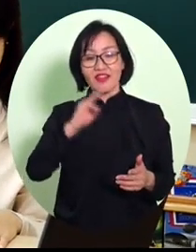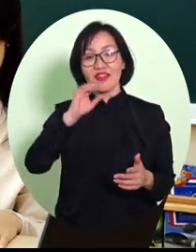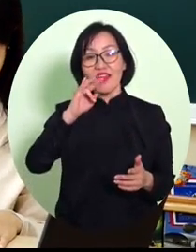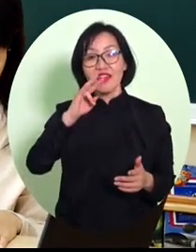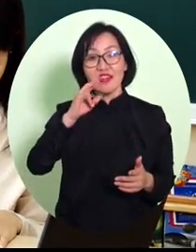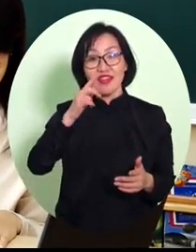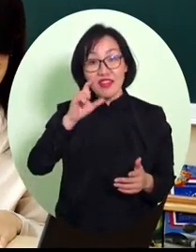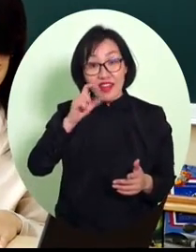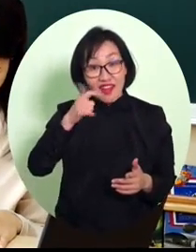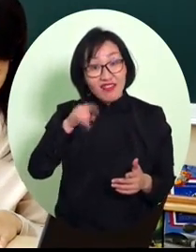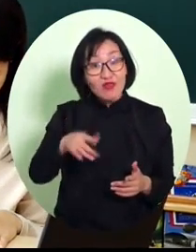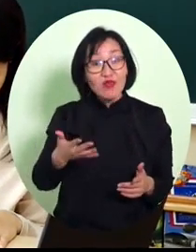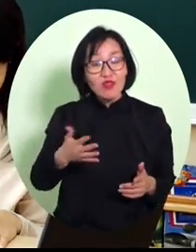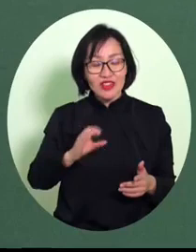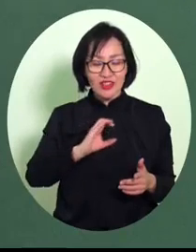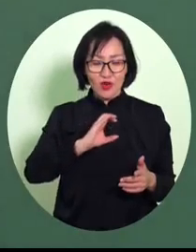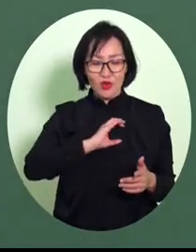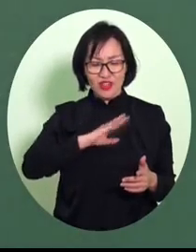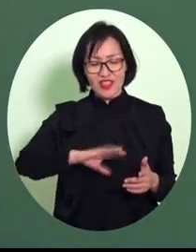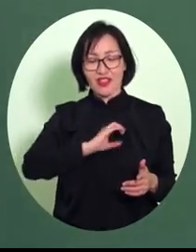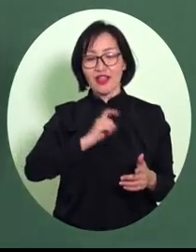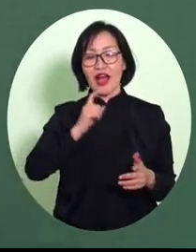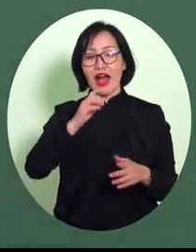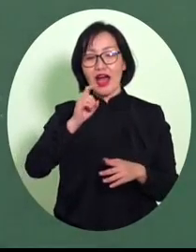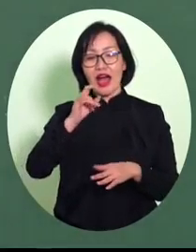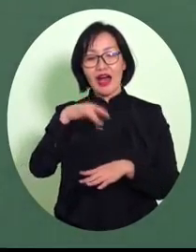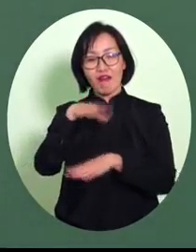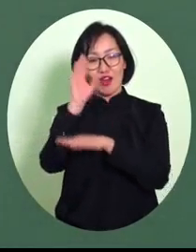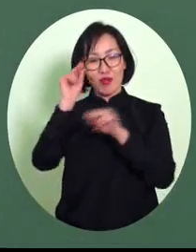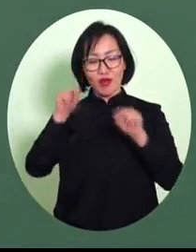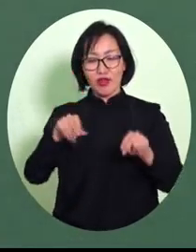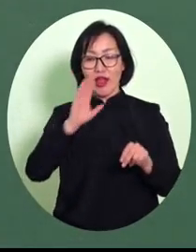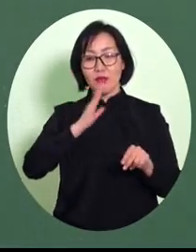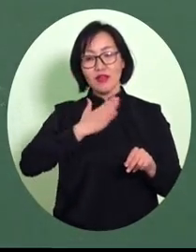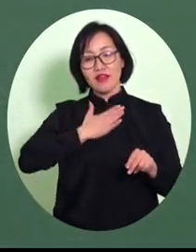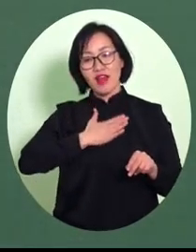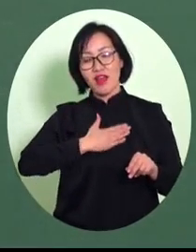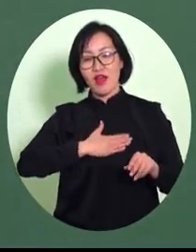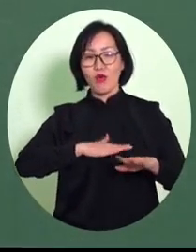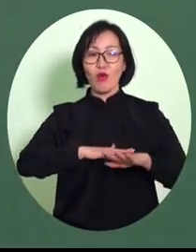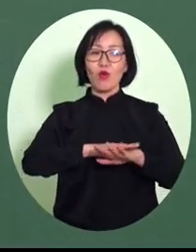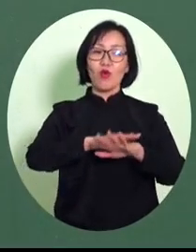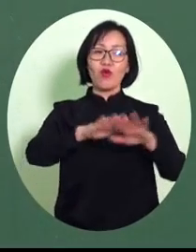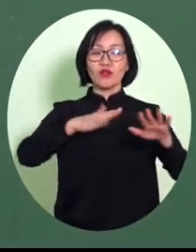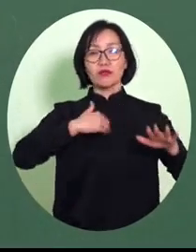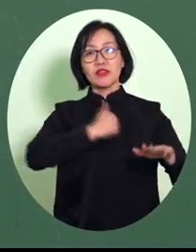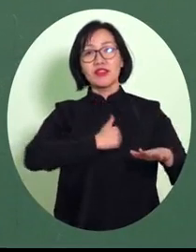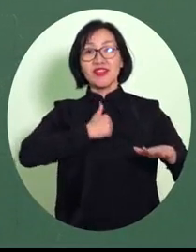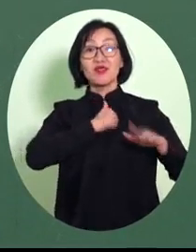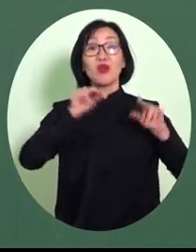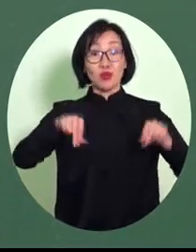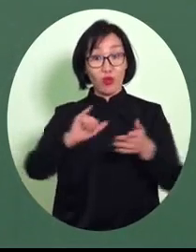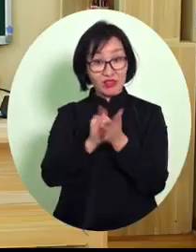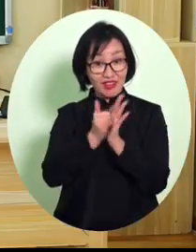Хүний сэтгэл тэнгэр гэсэн байна. За хүний сэтгэл хавар болоод нэг л уужим тайван тэнгэр болсон байна